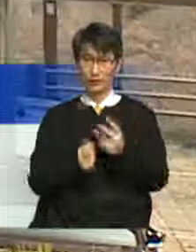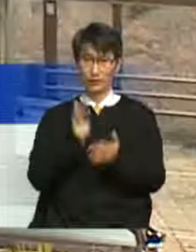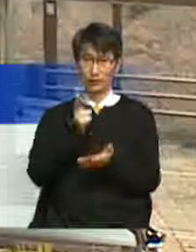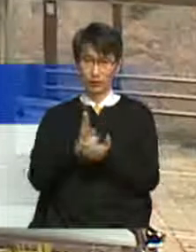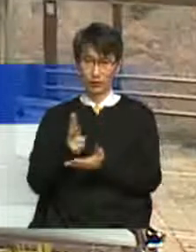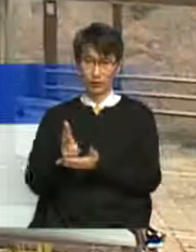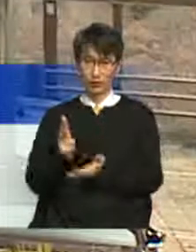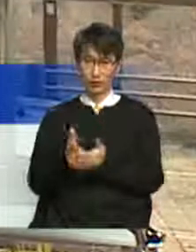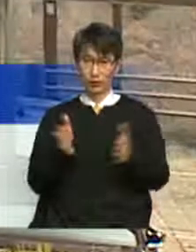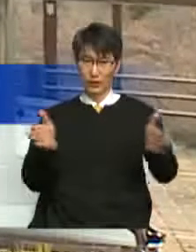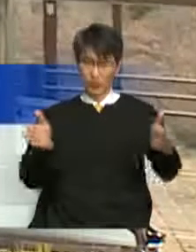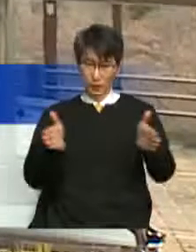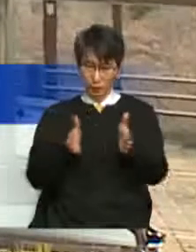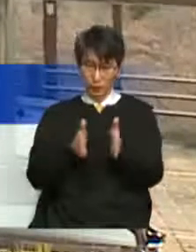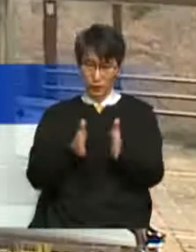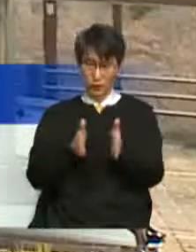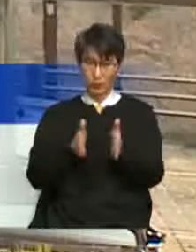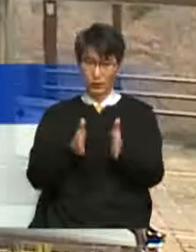여기 주차장도